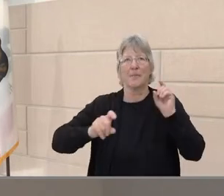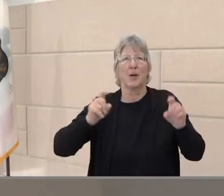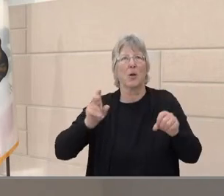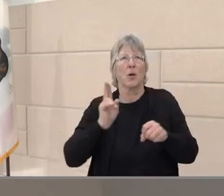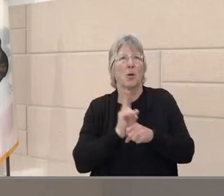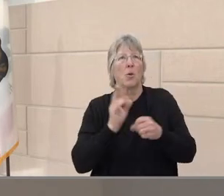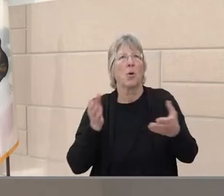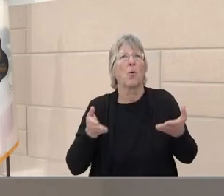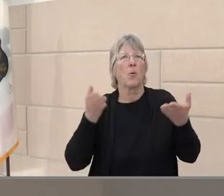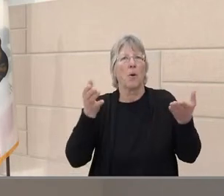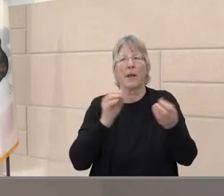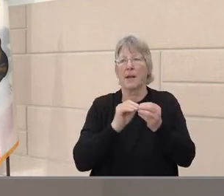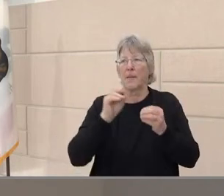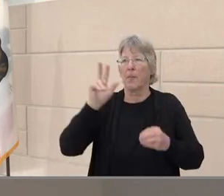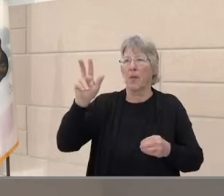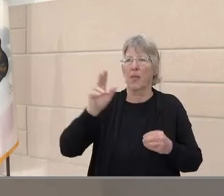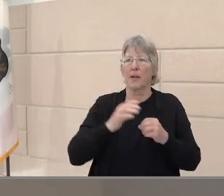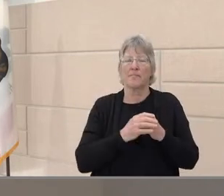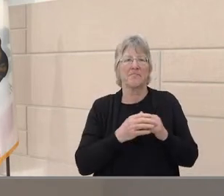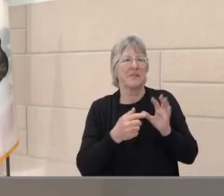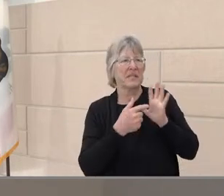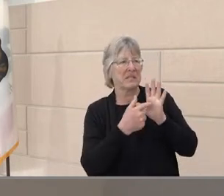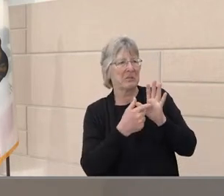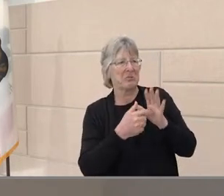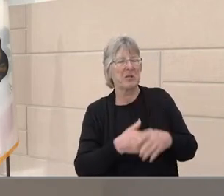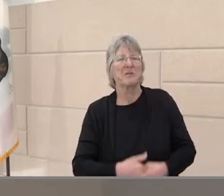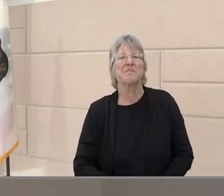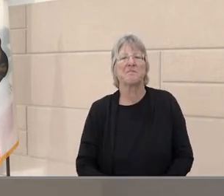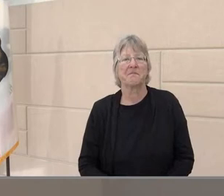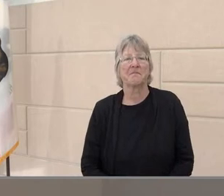មួយតាក់ទងនឹងអនុសាសន៍លេខ